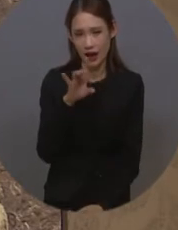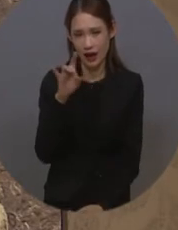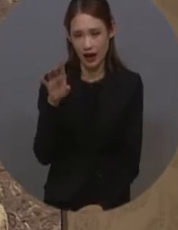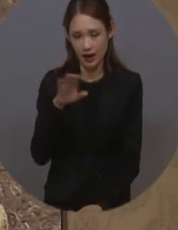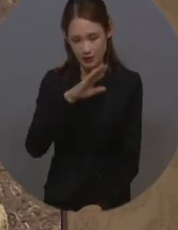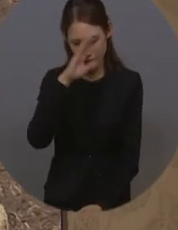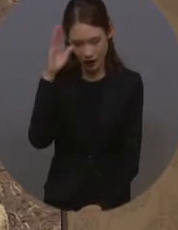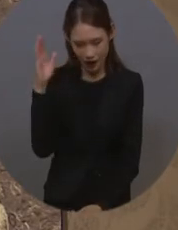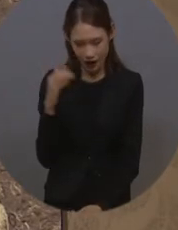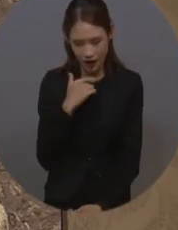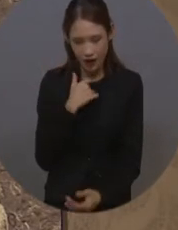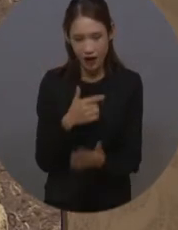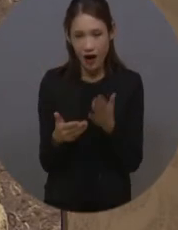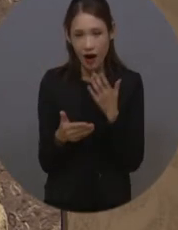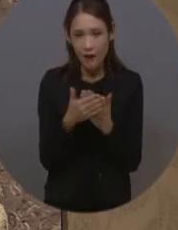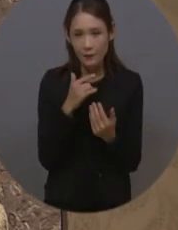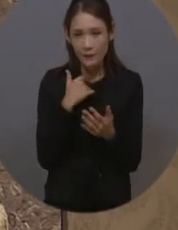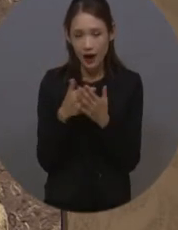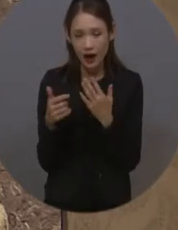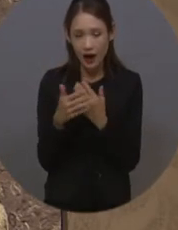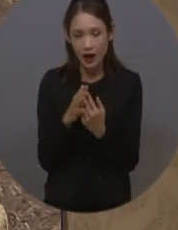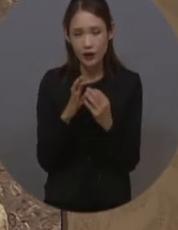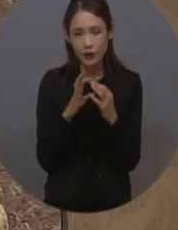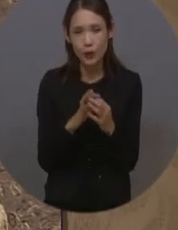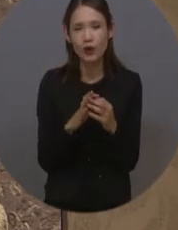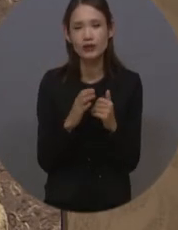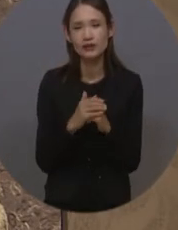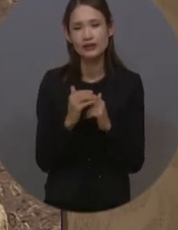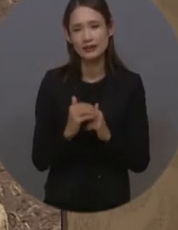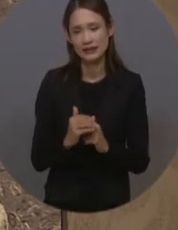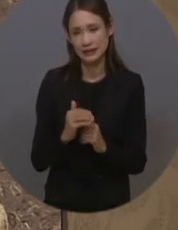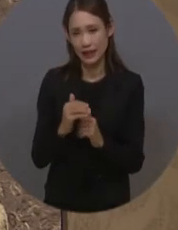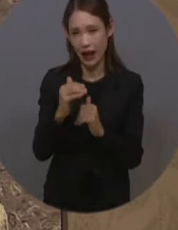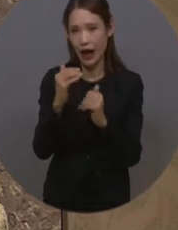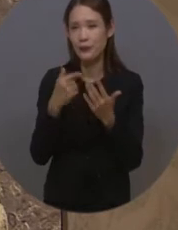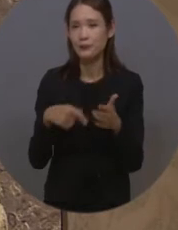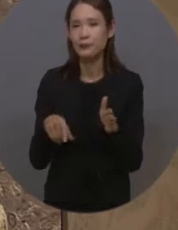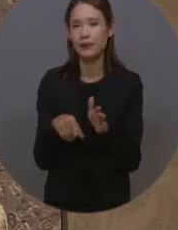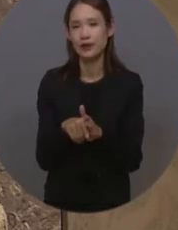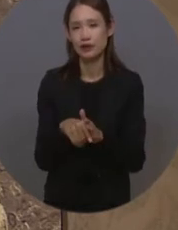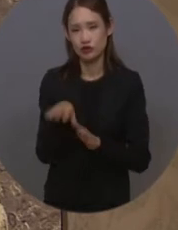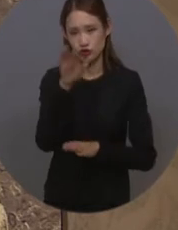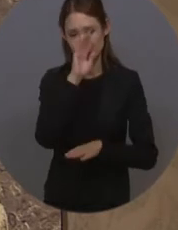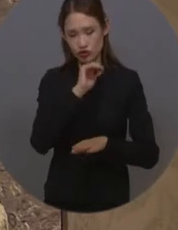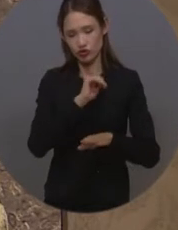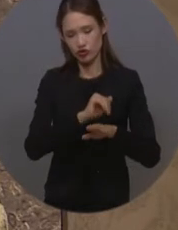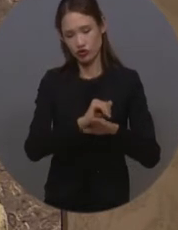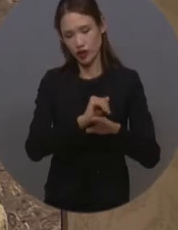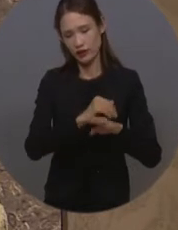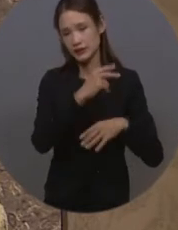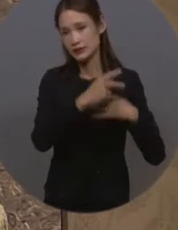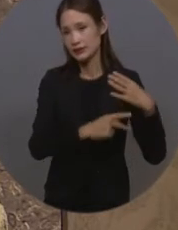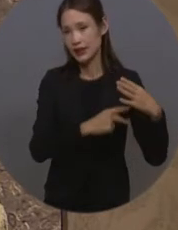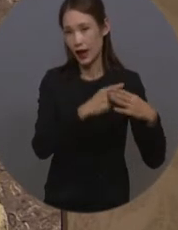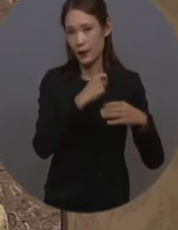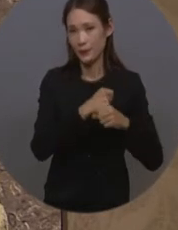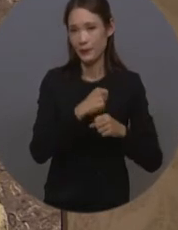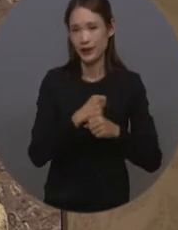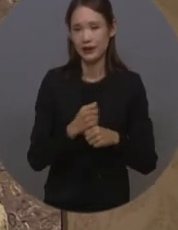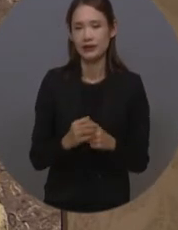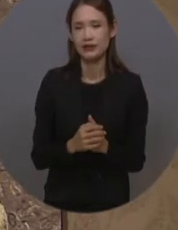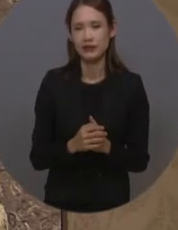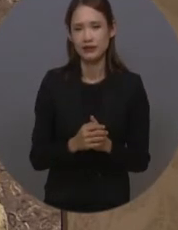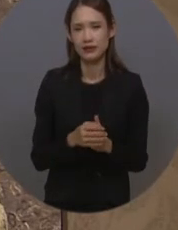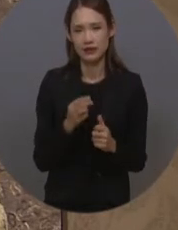다 겪어가면서 진행을 할 수 있도록 저희들이 훈련 스케줄을 짰어요.